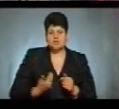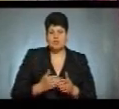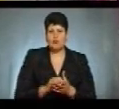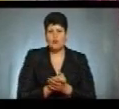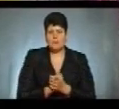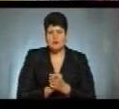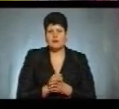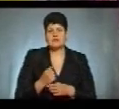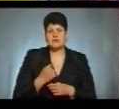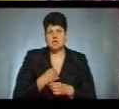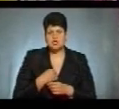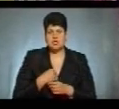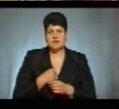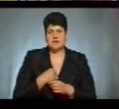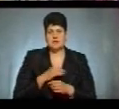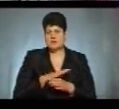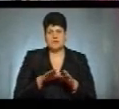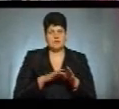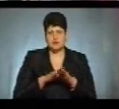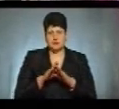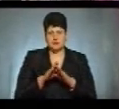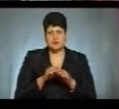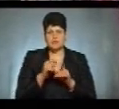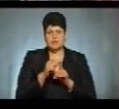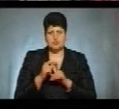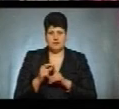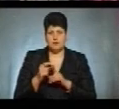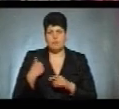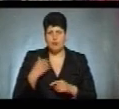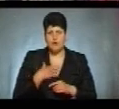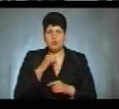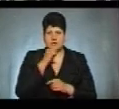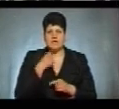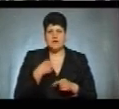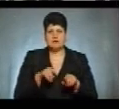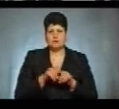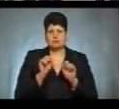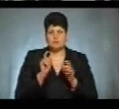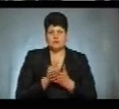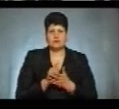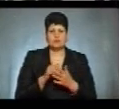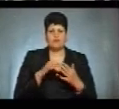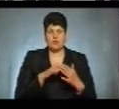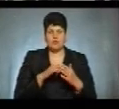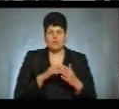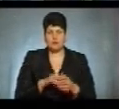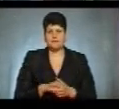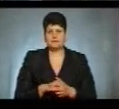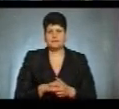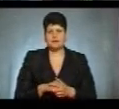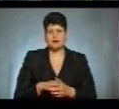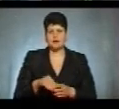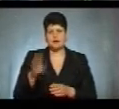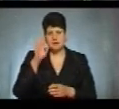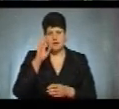жаль, не справдились слова пророчі мого діда, я мушу воювати теж. Артем Ващеленко з Миколаєва. Він каже,